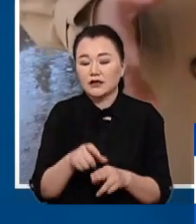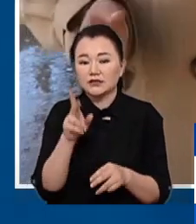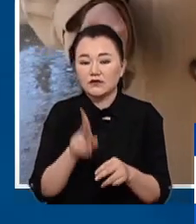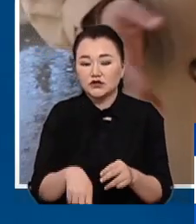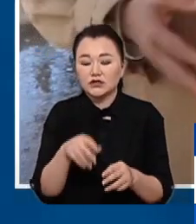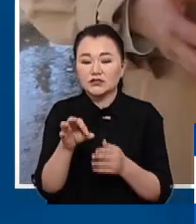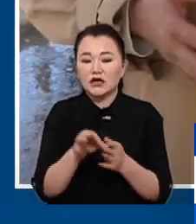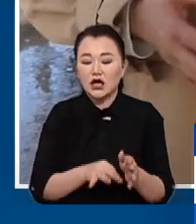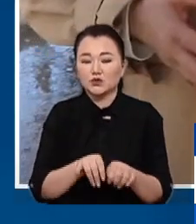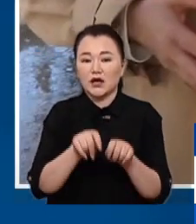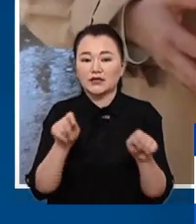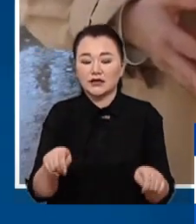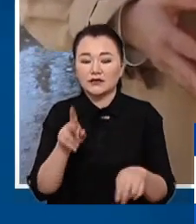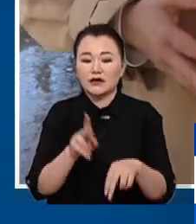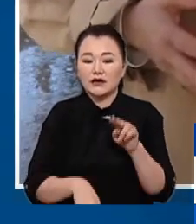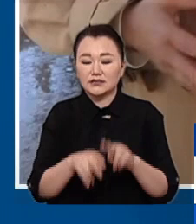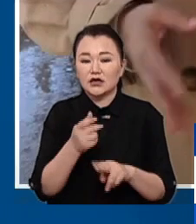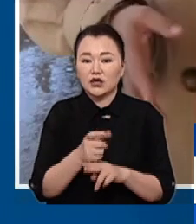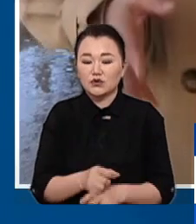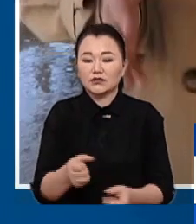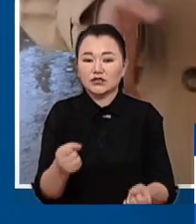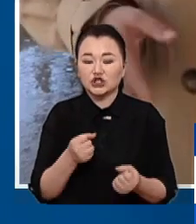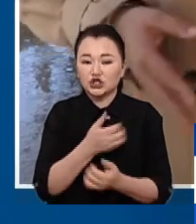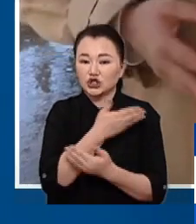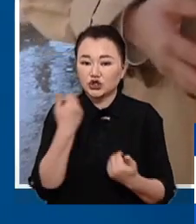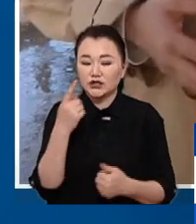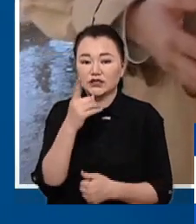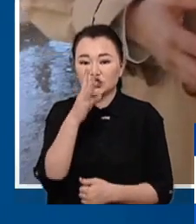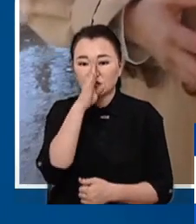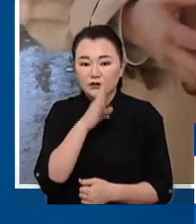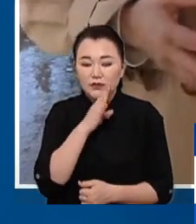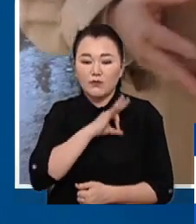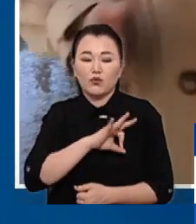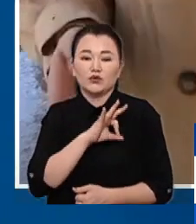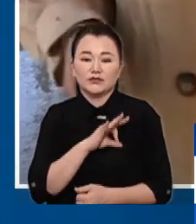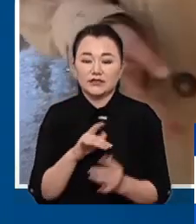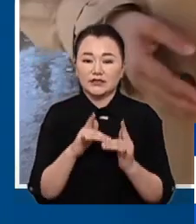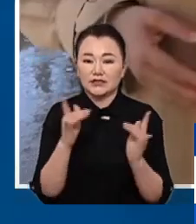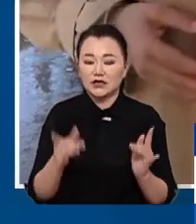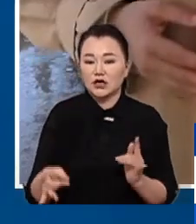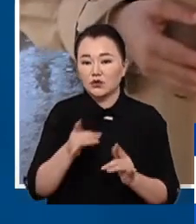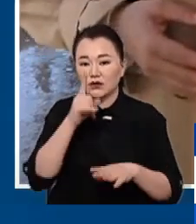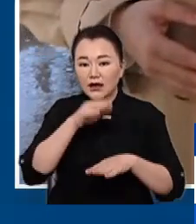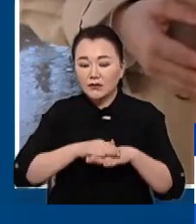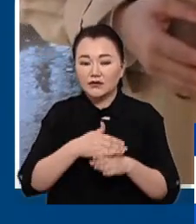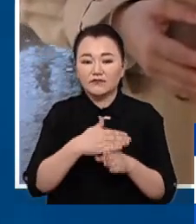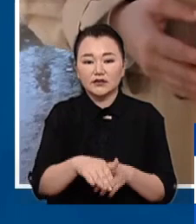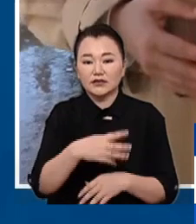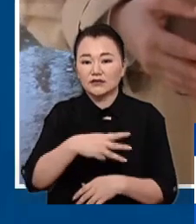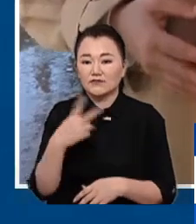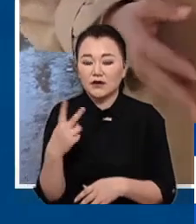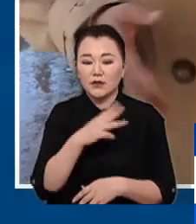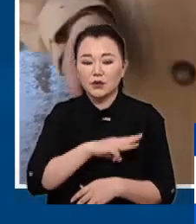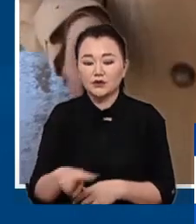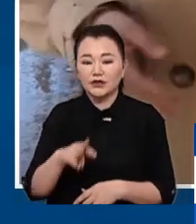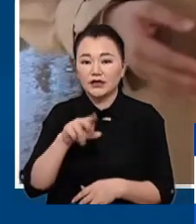открыли сразу. Настроение, которое не выдержало и 4 месяцев эксплуатации, район акимат выделил 32 миллиона